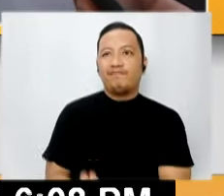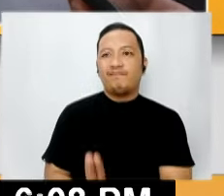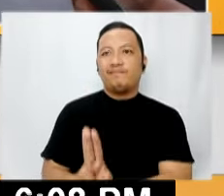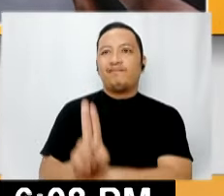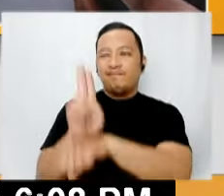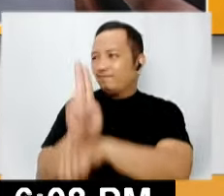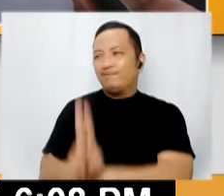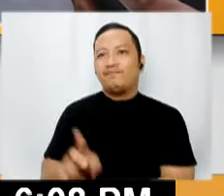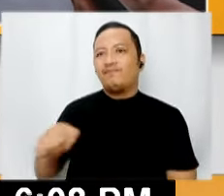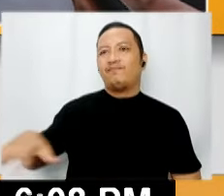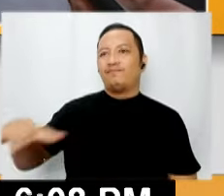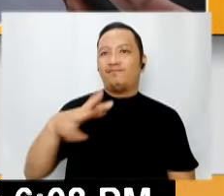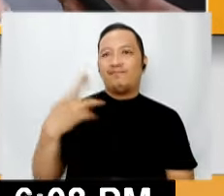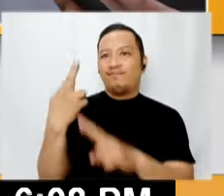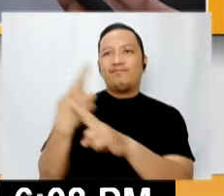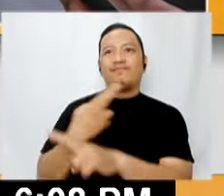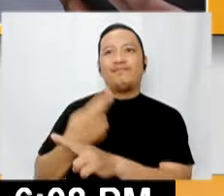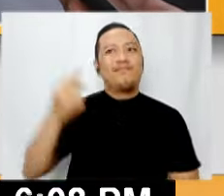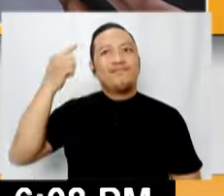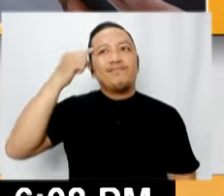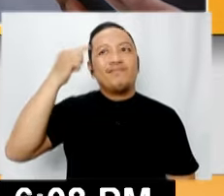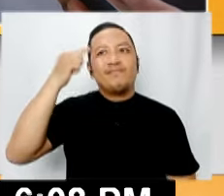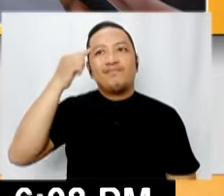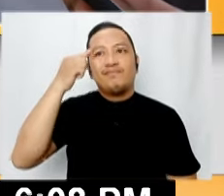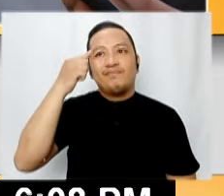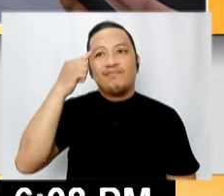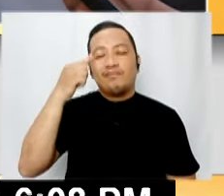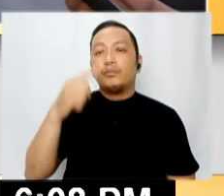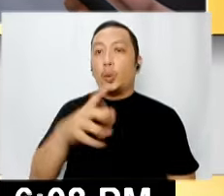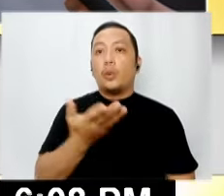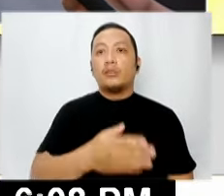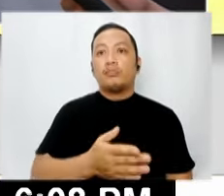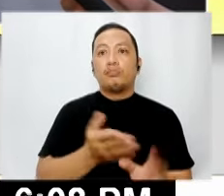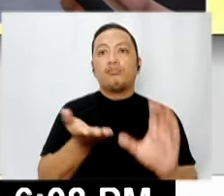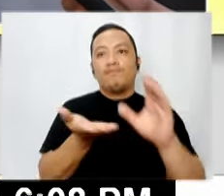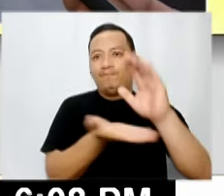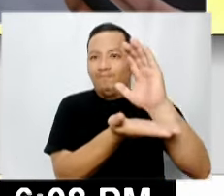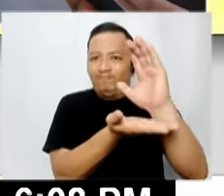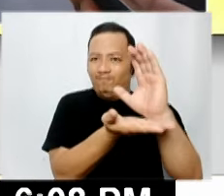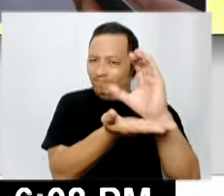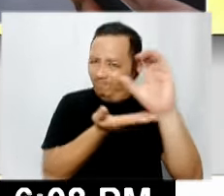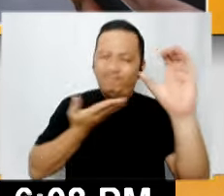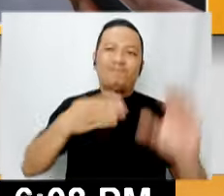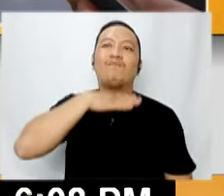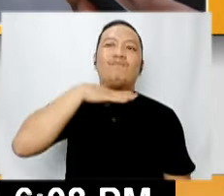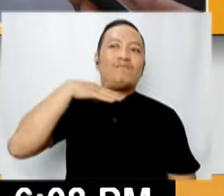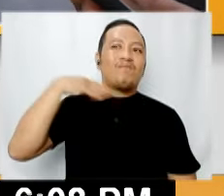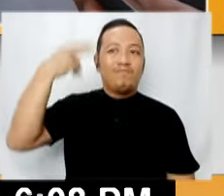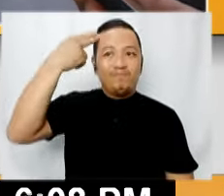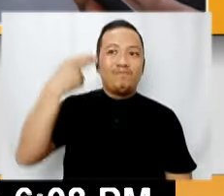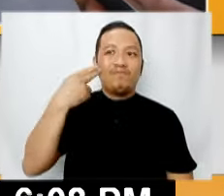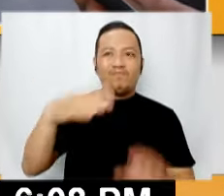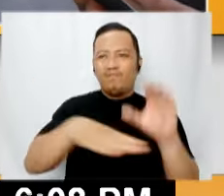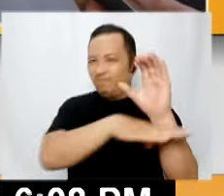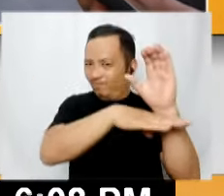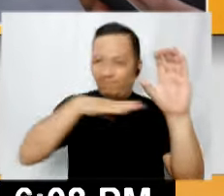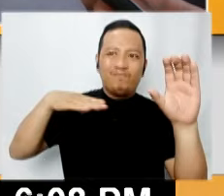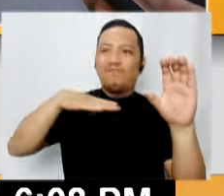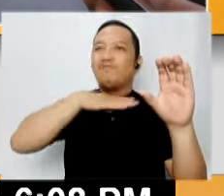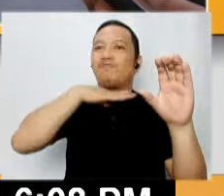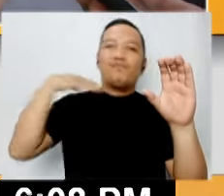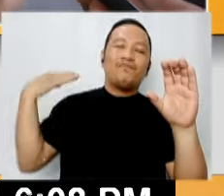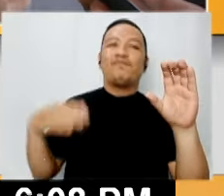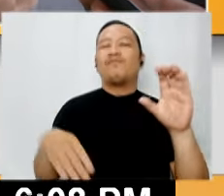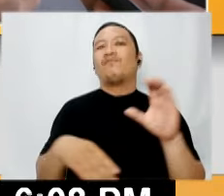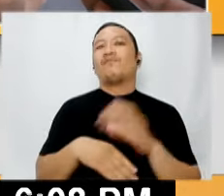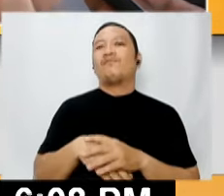Yung gusto mong pugutan ng ulo, no? Yung ating pangulo, at naiisip